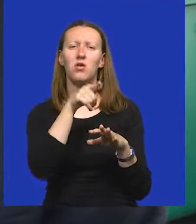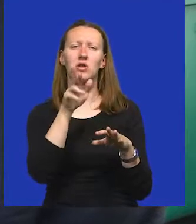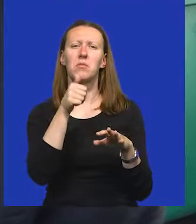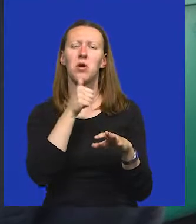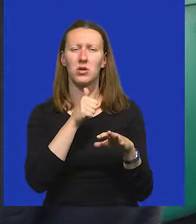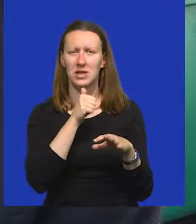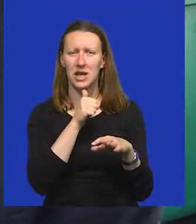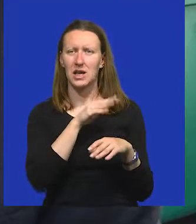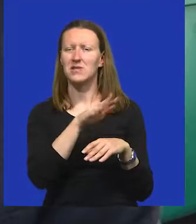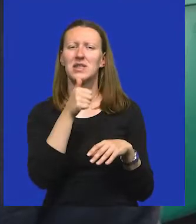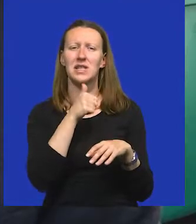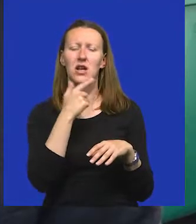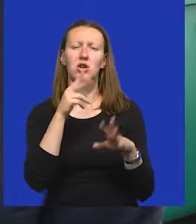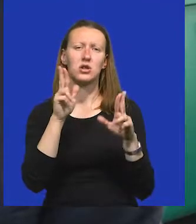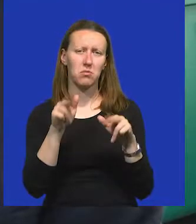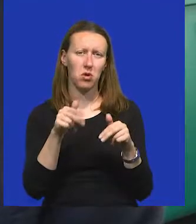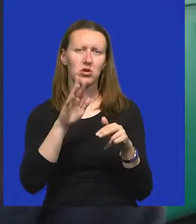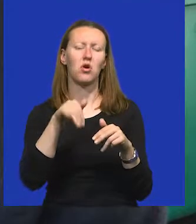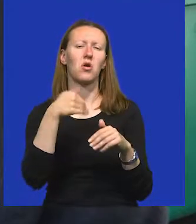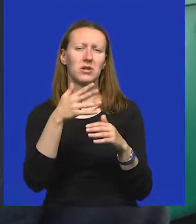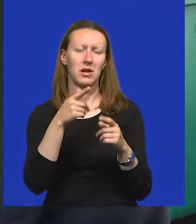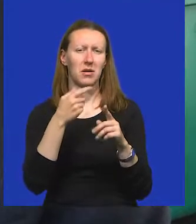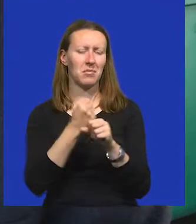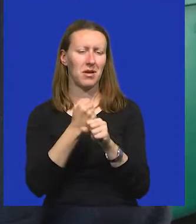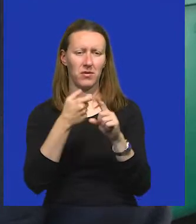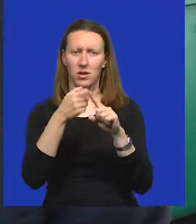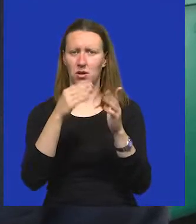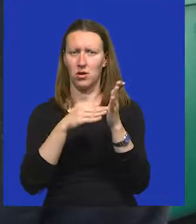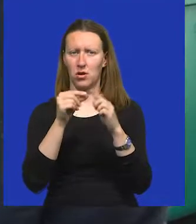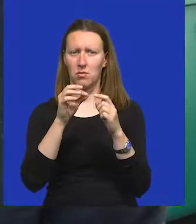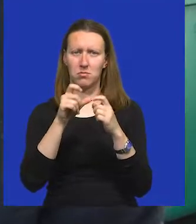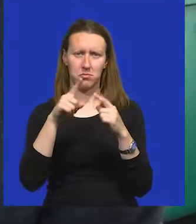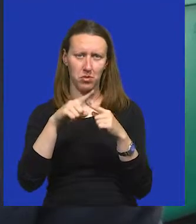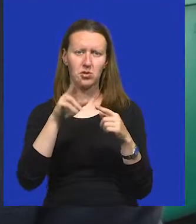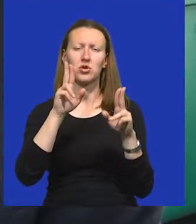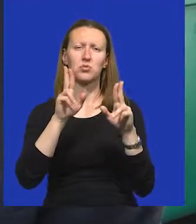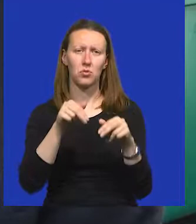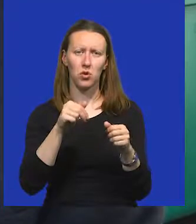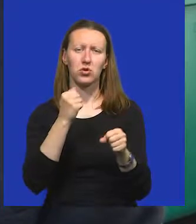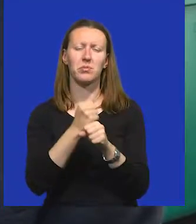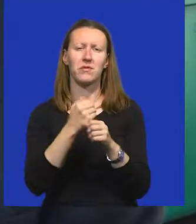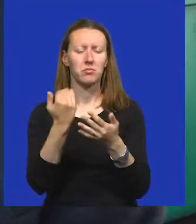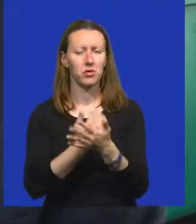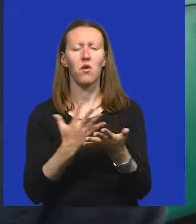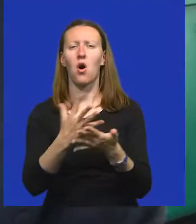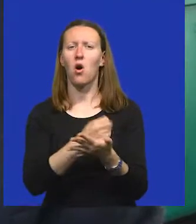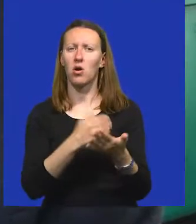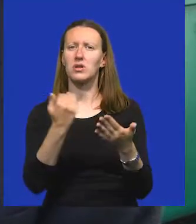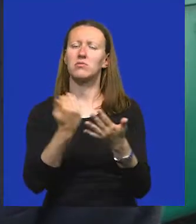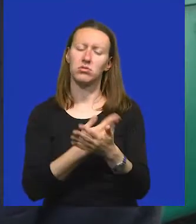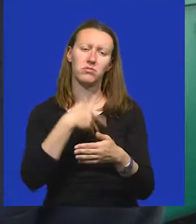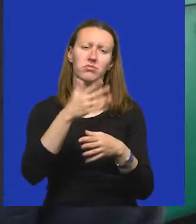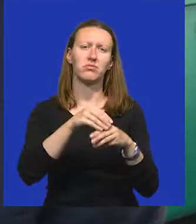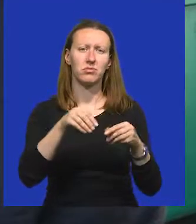tutto quello che abbiamo verde, tutto verde che si può compostare, si possono fare i compost, si possono riutilizzare